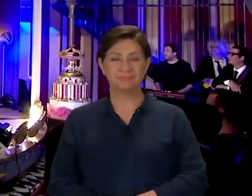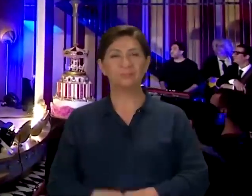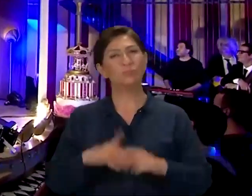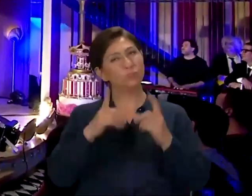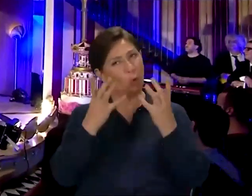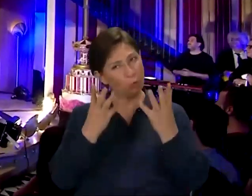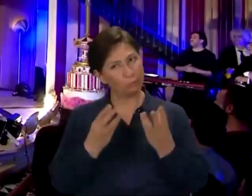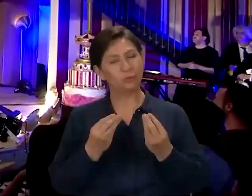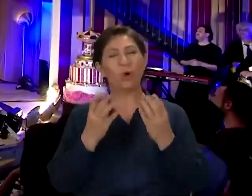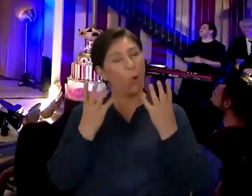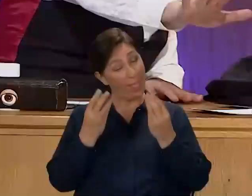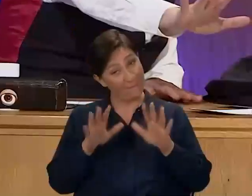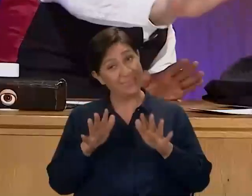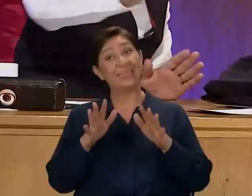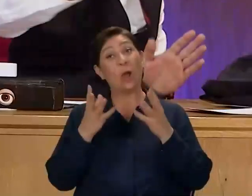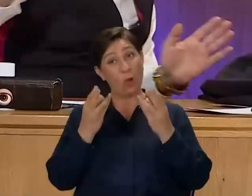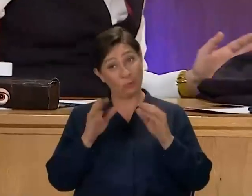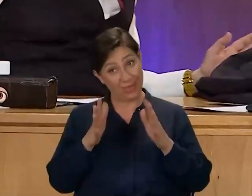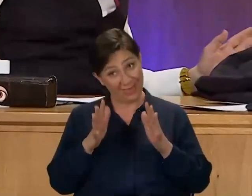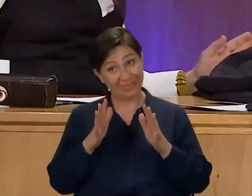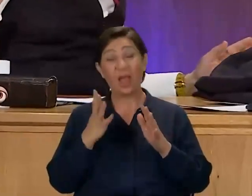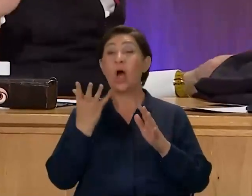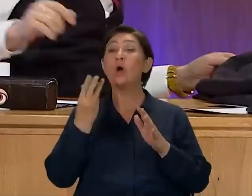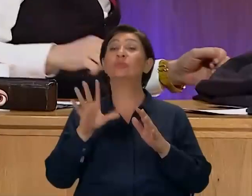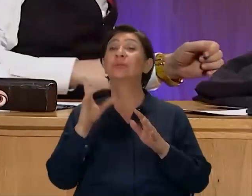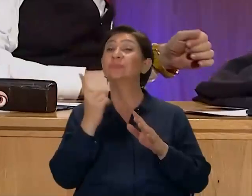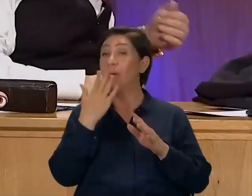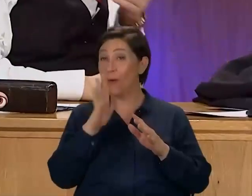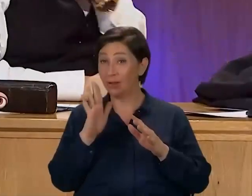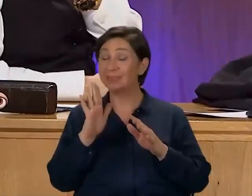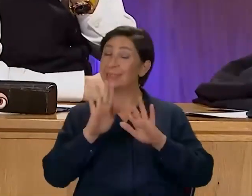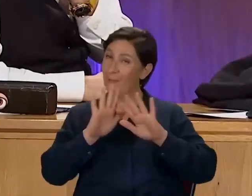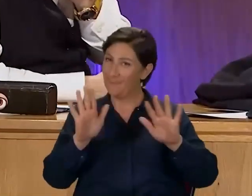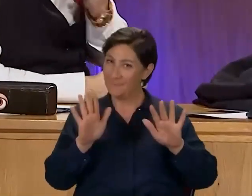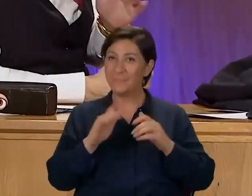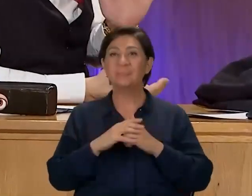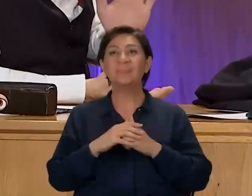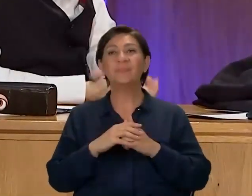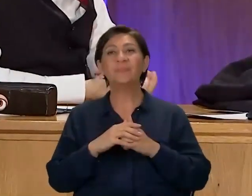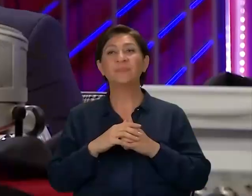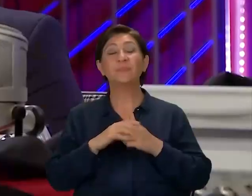Bu da olmuş olabilir. Olabilir. Olabilir. Olmayacak bir şey yok. Tamam.